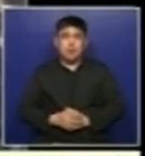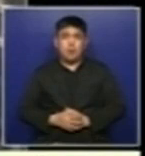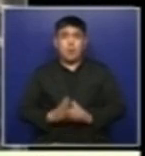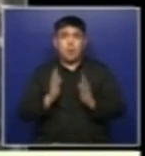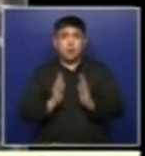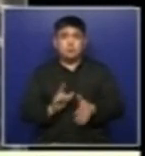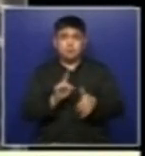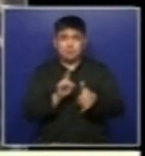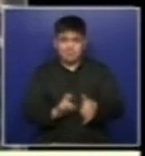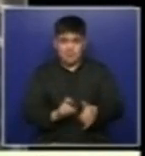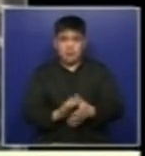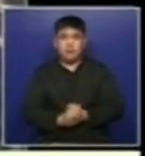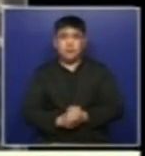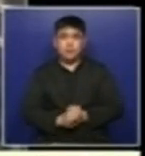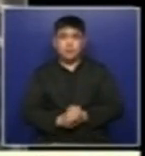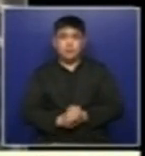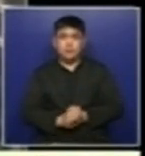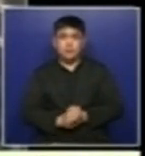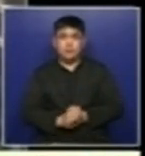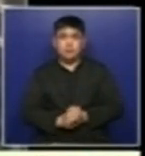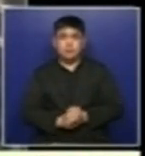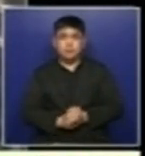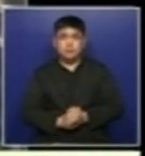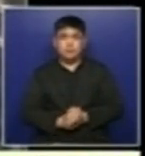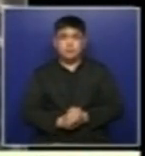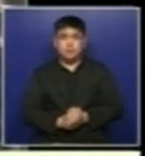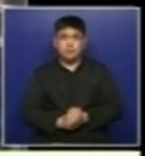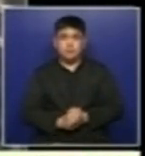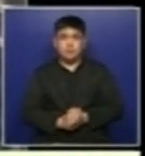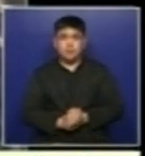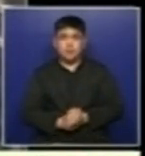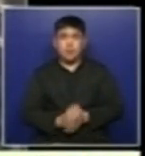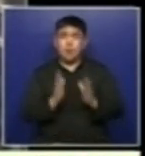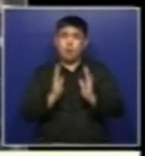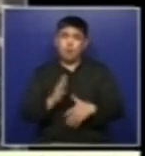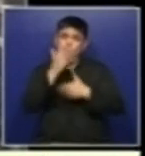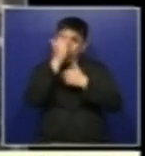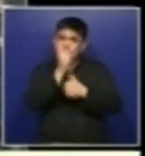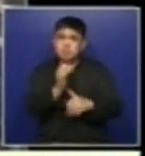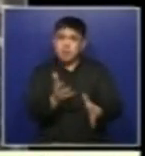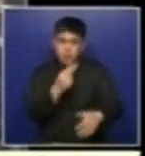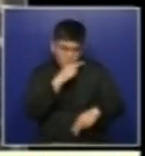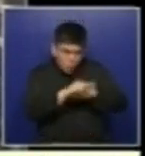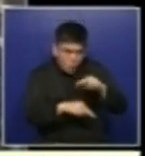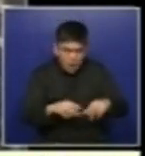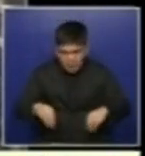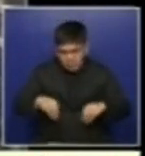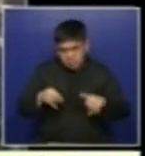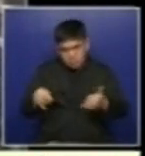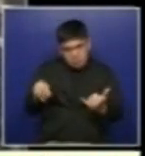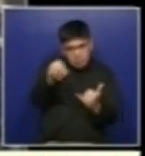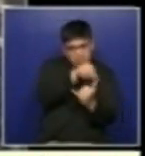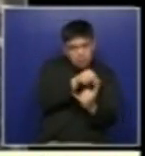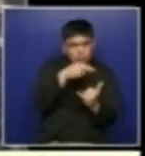ตเนี่ยแต่ขณะเดียวกันนะครับก็ไม่มีใครสนใจนะครับที่จะไปดูแลนะครับ